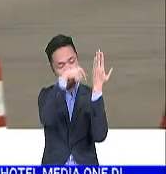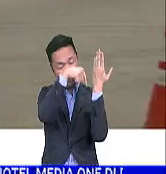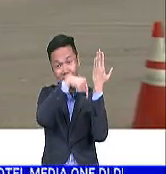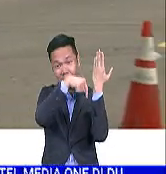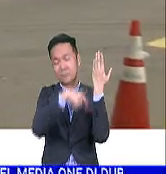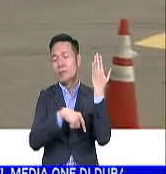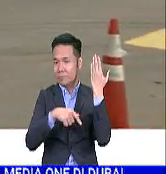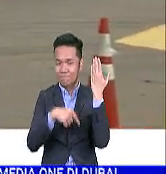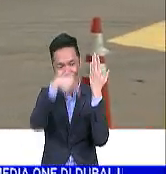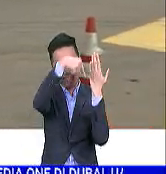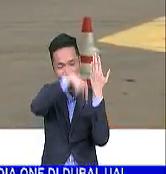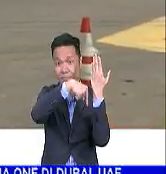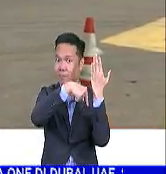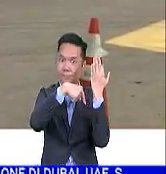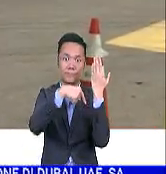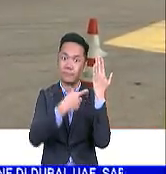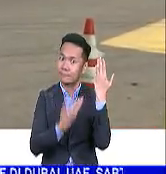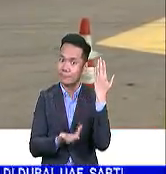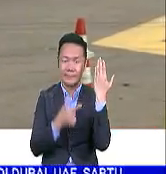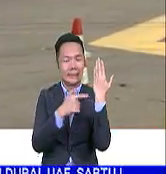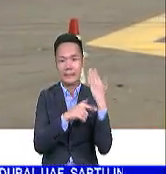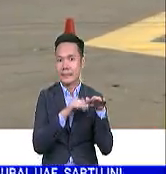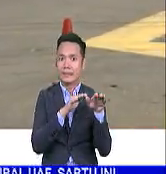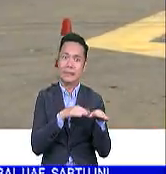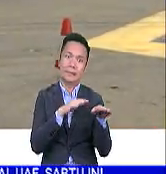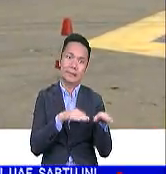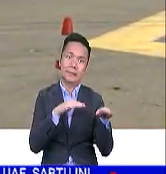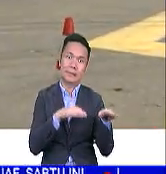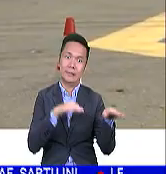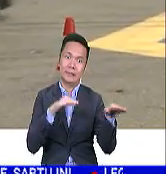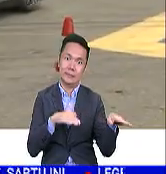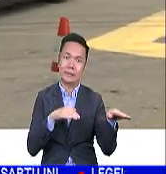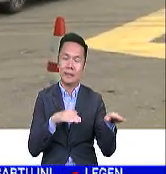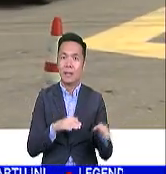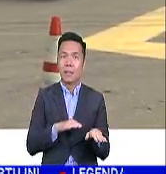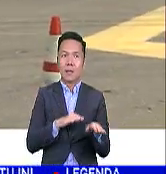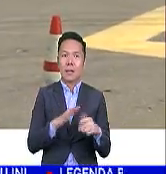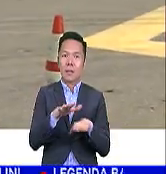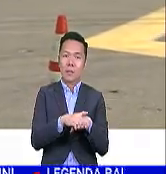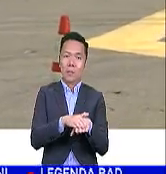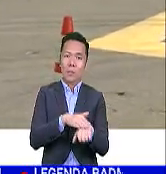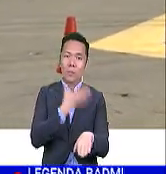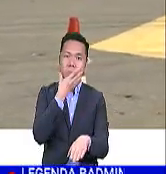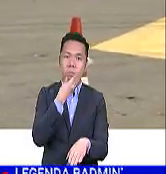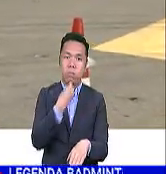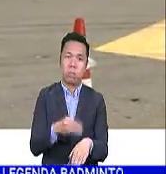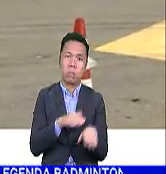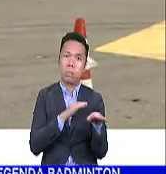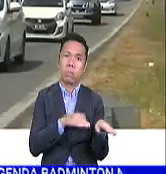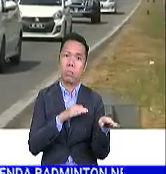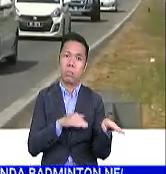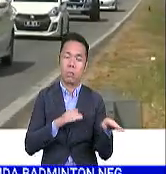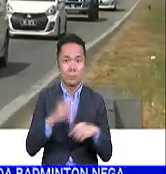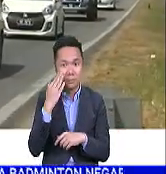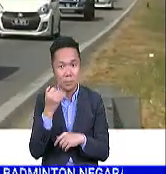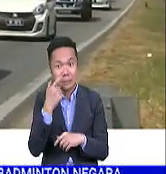selatan masih lagi berada dalam keadaan sesak dan kenderaan bergerak sangat perlahan. Dan menurut PLAS, kesesakan